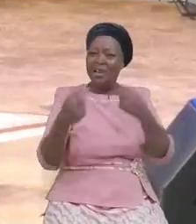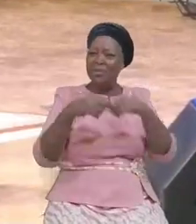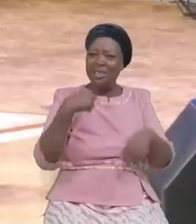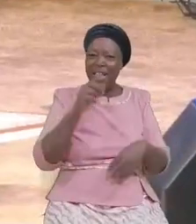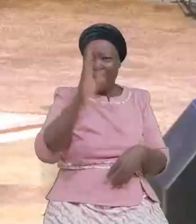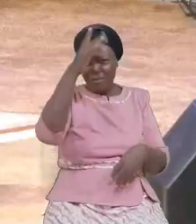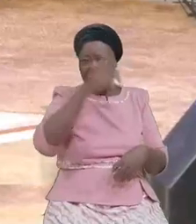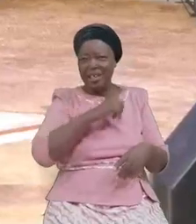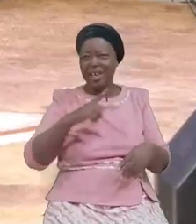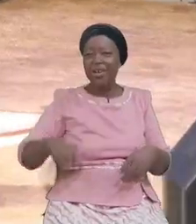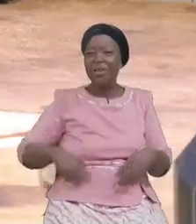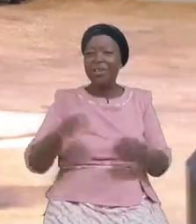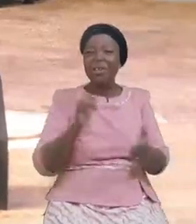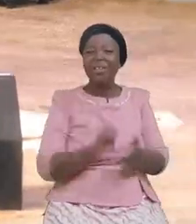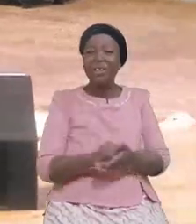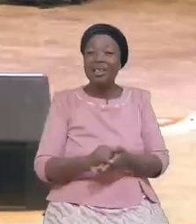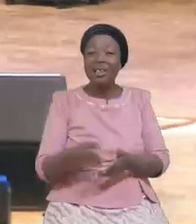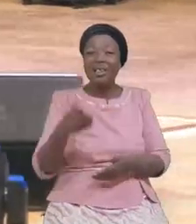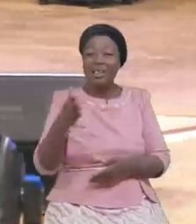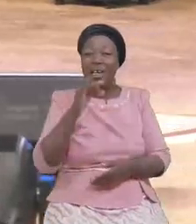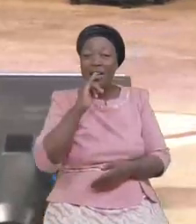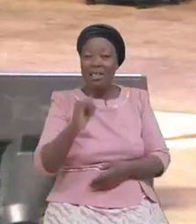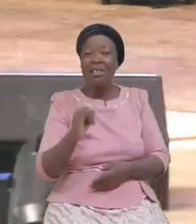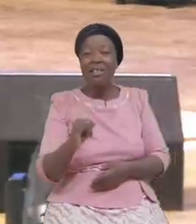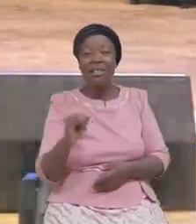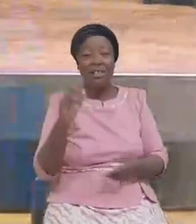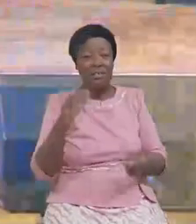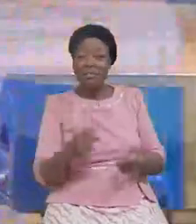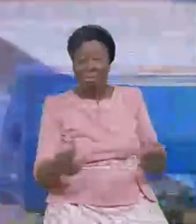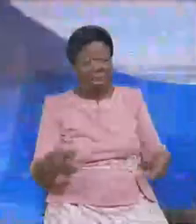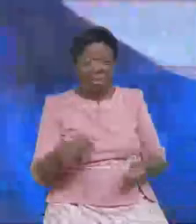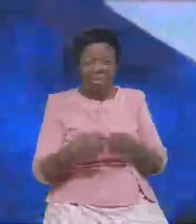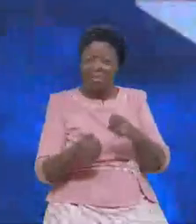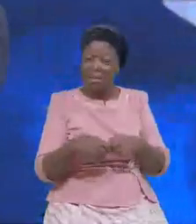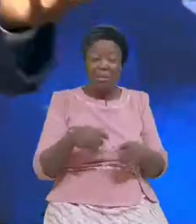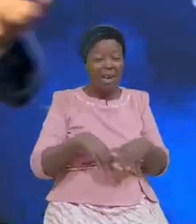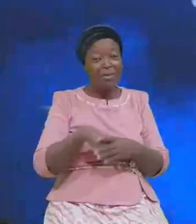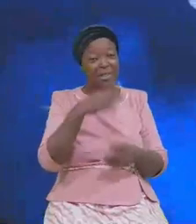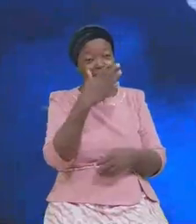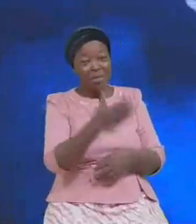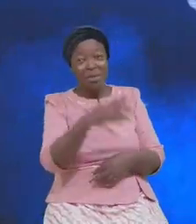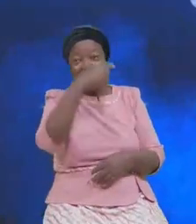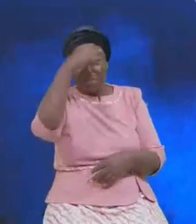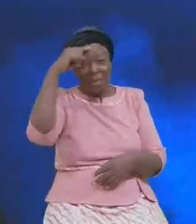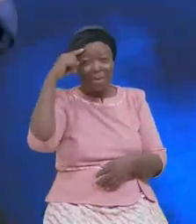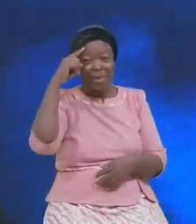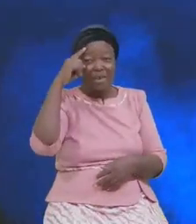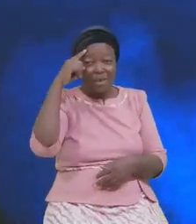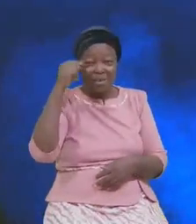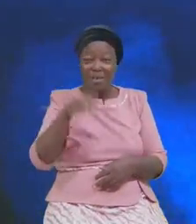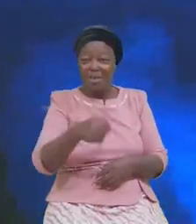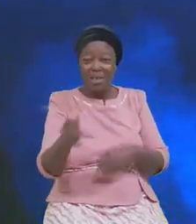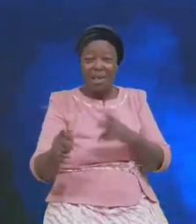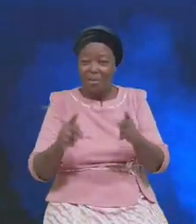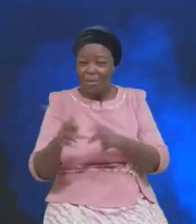Ghana, à l'aéroport. Et on m'a dit qu'il y a vraiment de la commotion, de la guérison